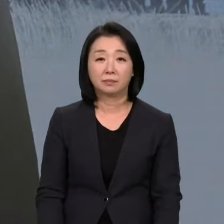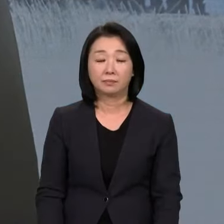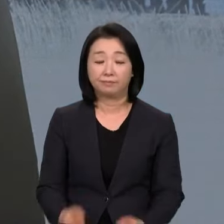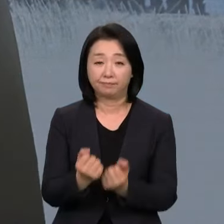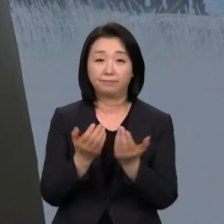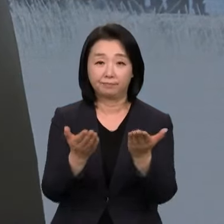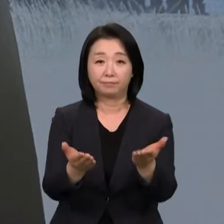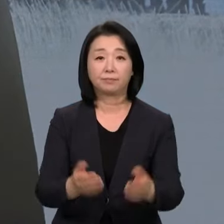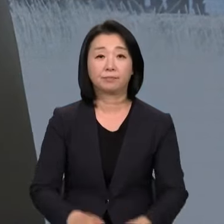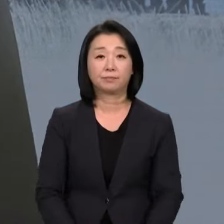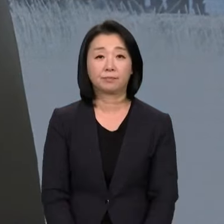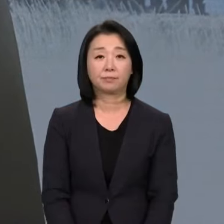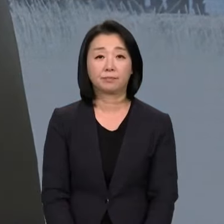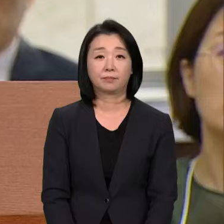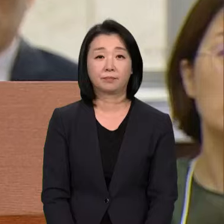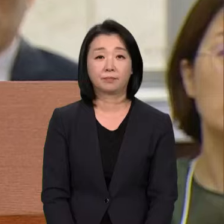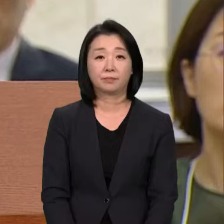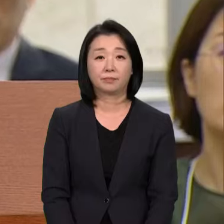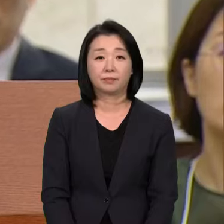단독 보도합니다